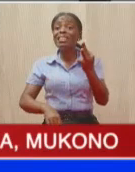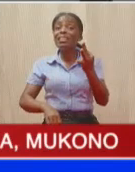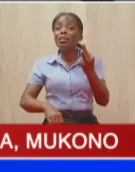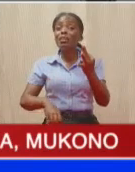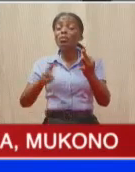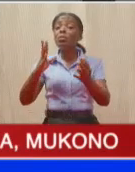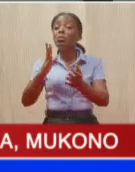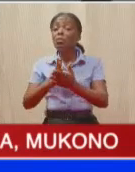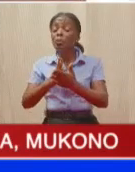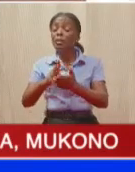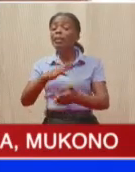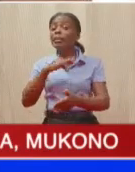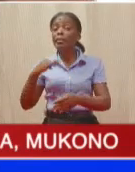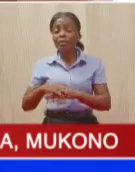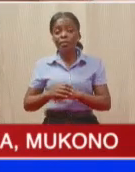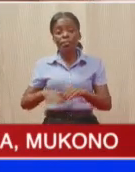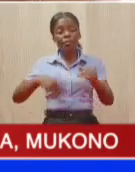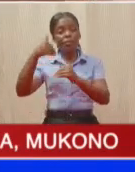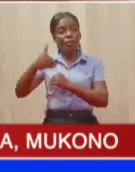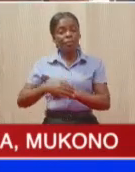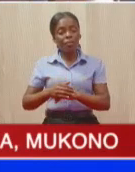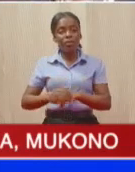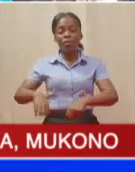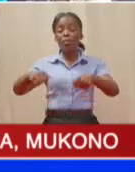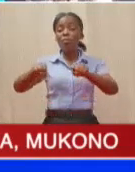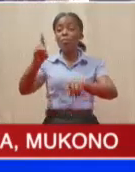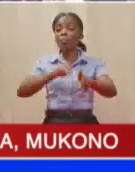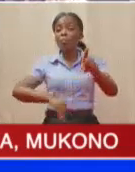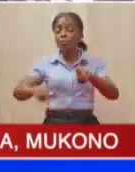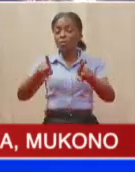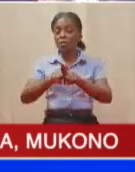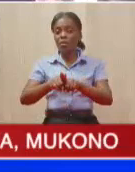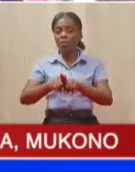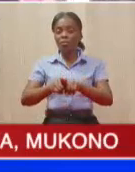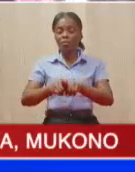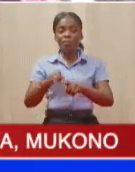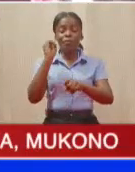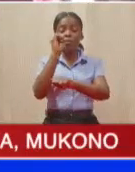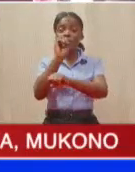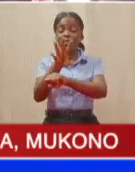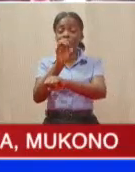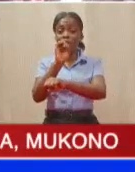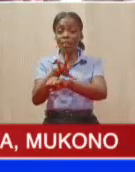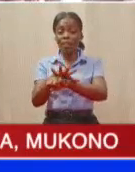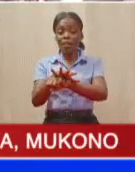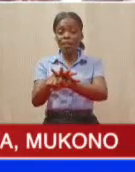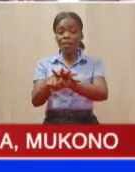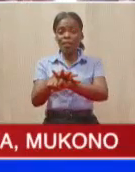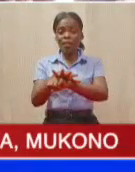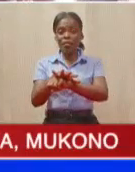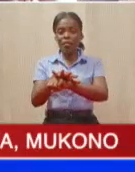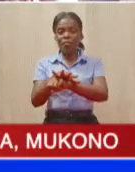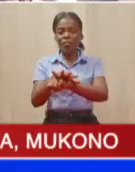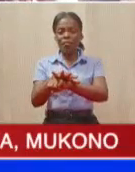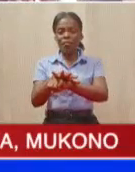kutuga buzi. Oluvannyuma ababoodabooda nabo baliko bye basabye ab'ebyokwerinda babayambeko ku